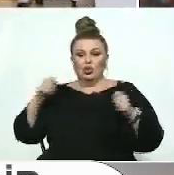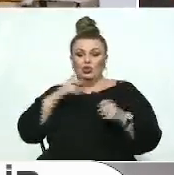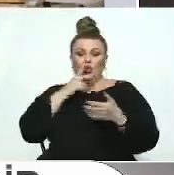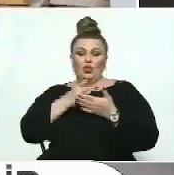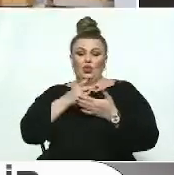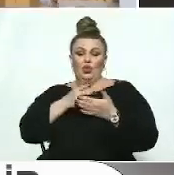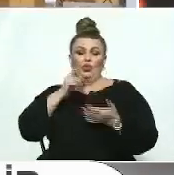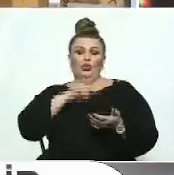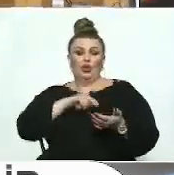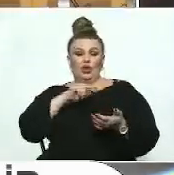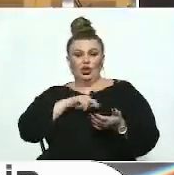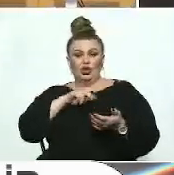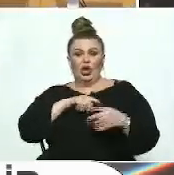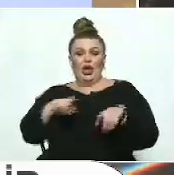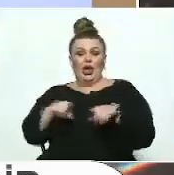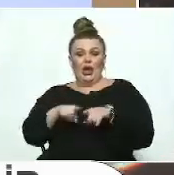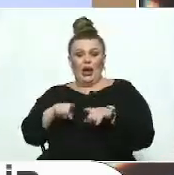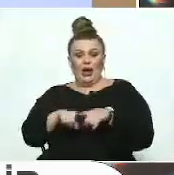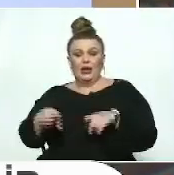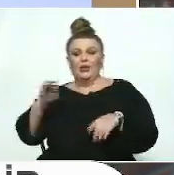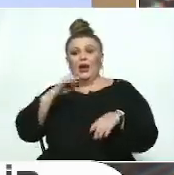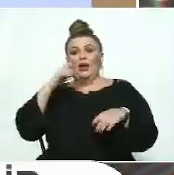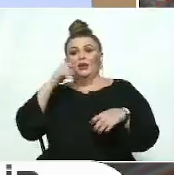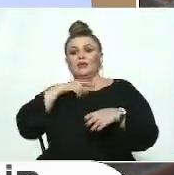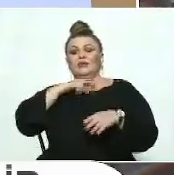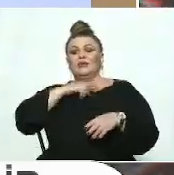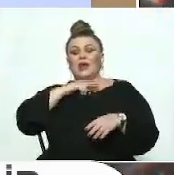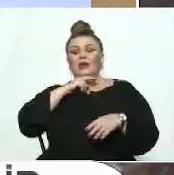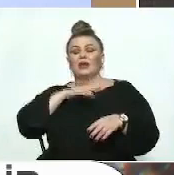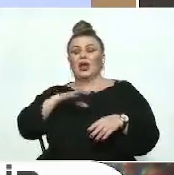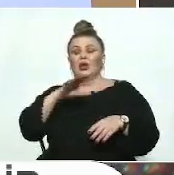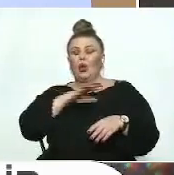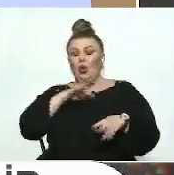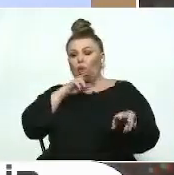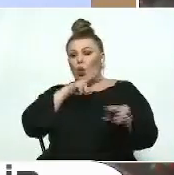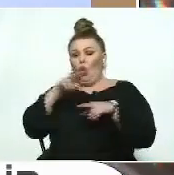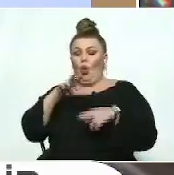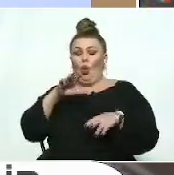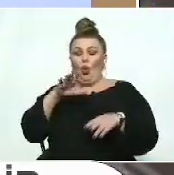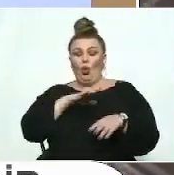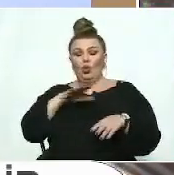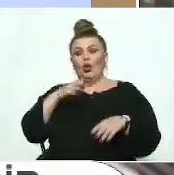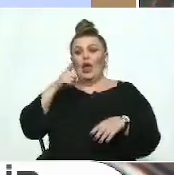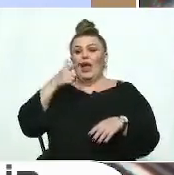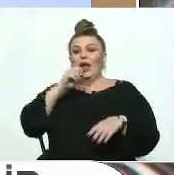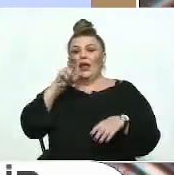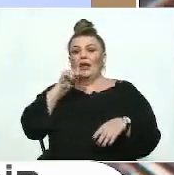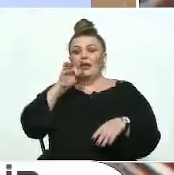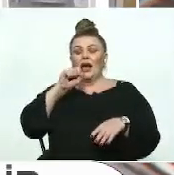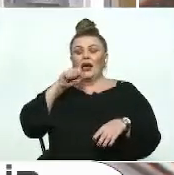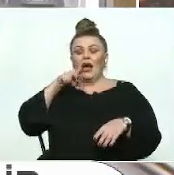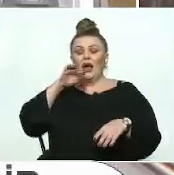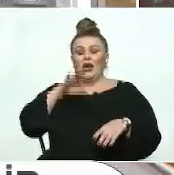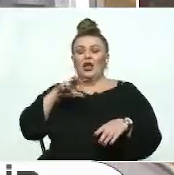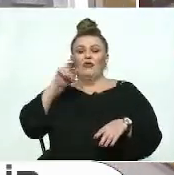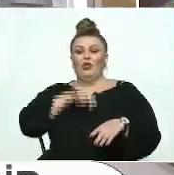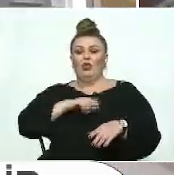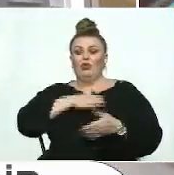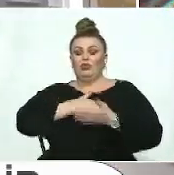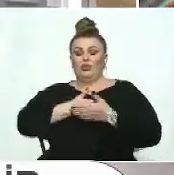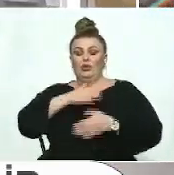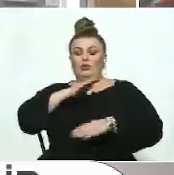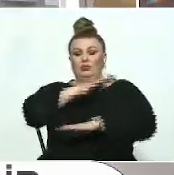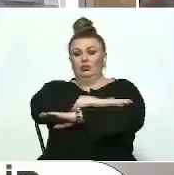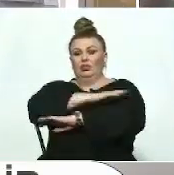gördüyü işlərə də nəzər yetirildi və Heydər Əliyev şəxsiyyətinin rolu bir daha